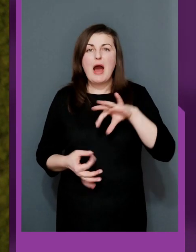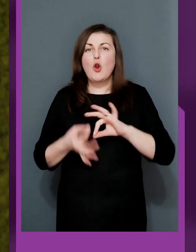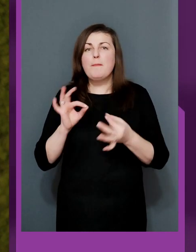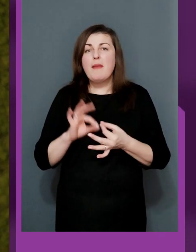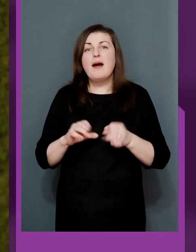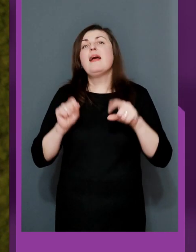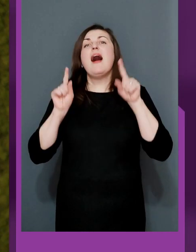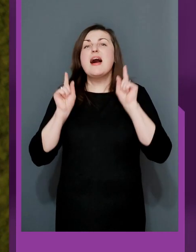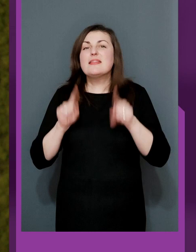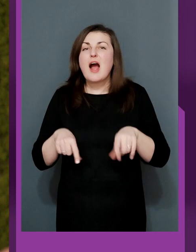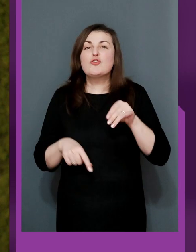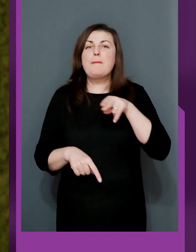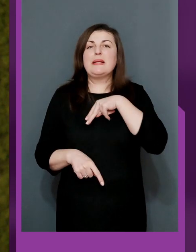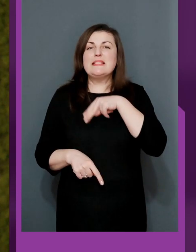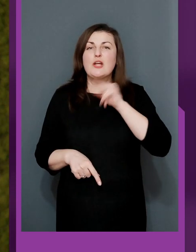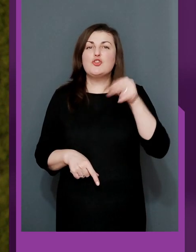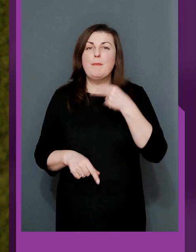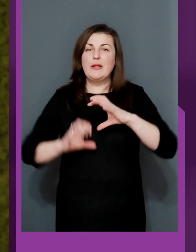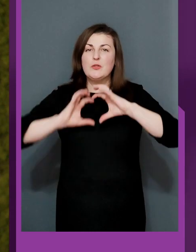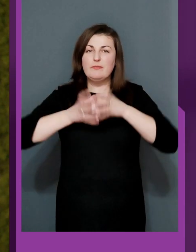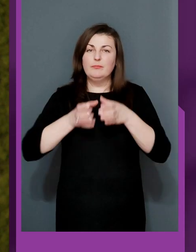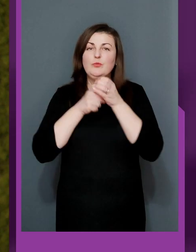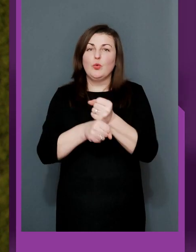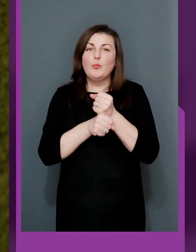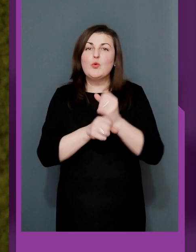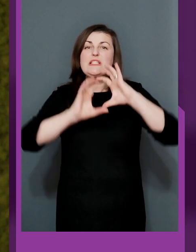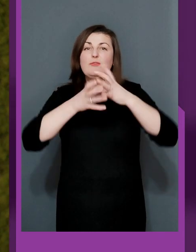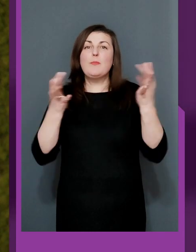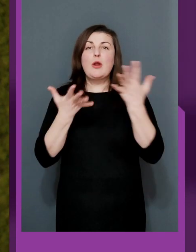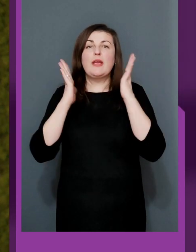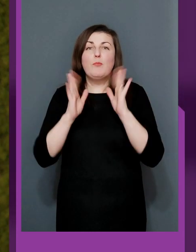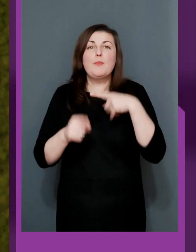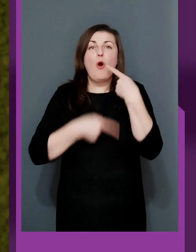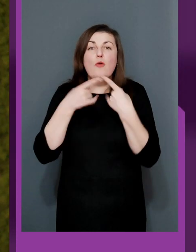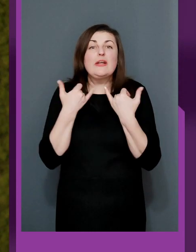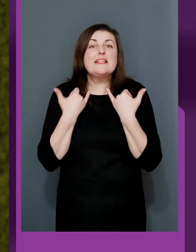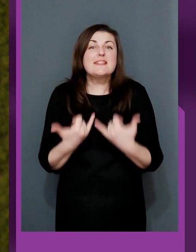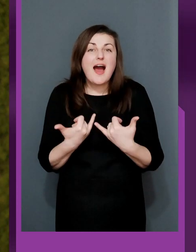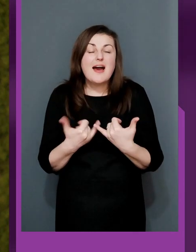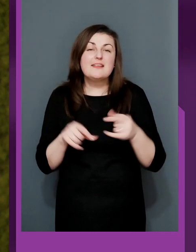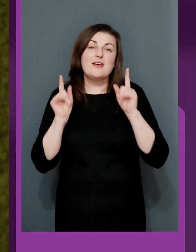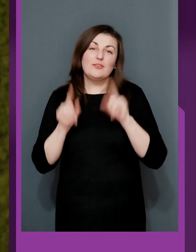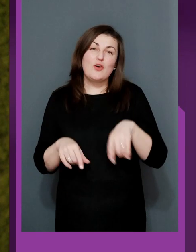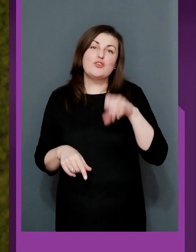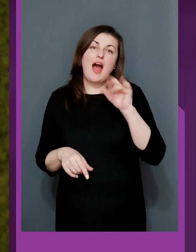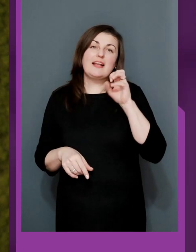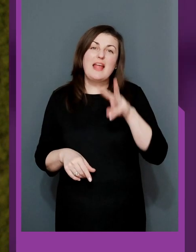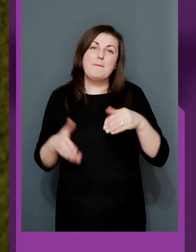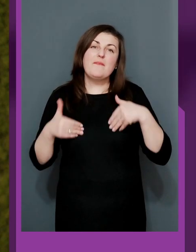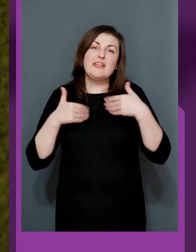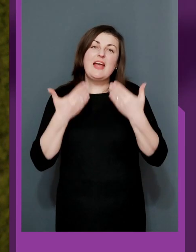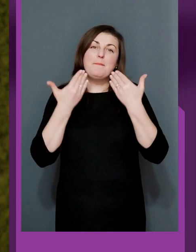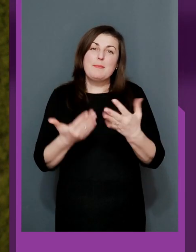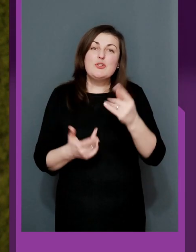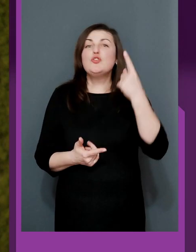паралімпіади а також і призер Чемпіонату світу і Кубку світу про який будемо говорити зараз тож артеме